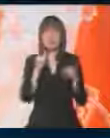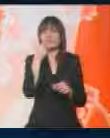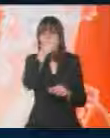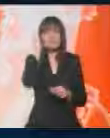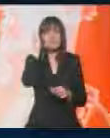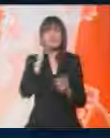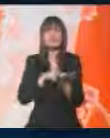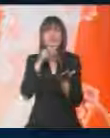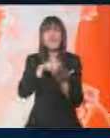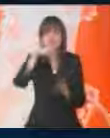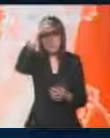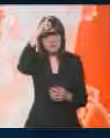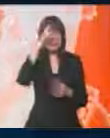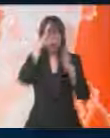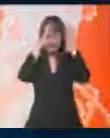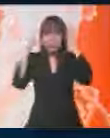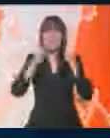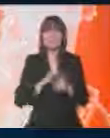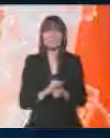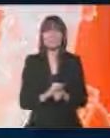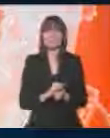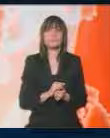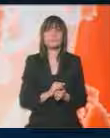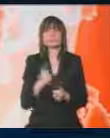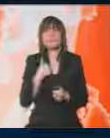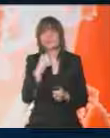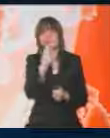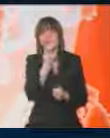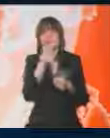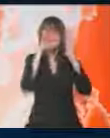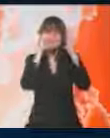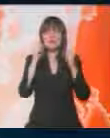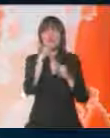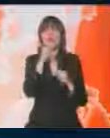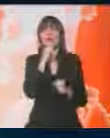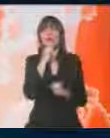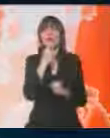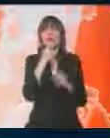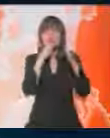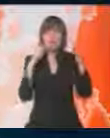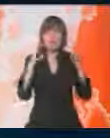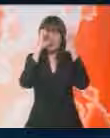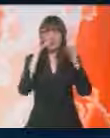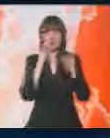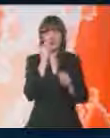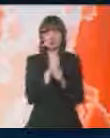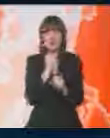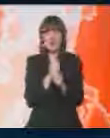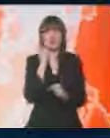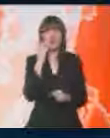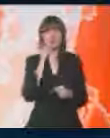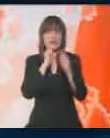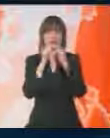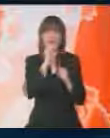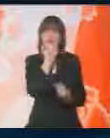budući koraci srpske diplomatije? Pa srpska diplomatija će, odnosno parlamentarna diplomatija danas na delu, sad kad razgovaram upravo